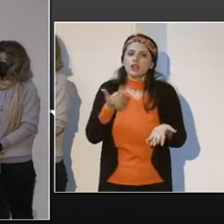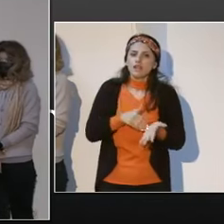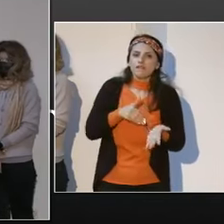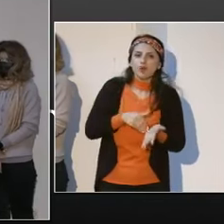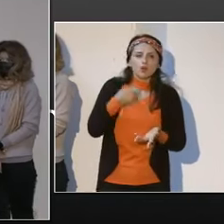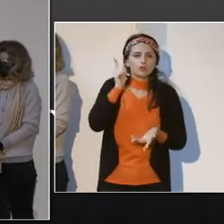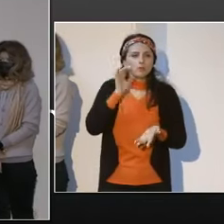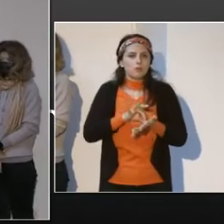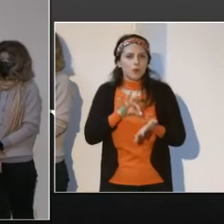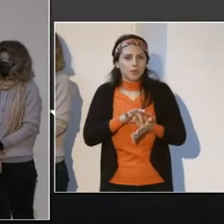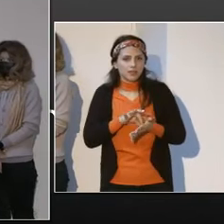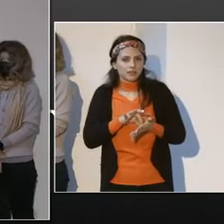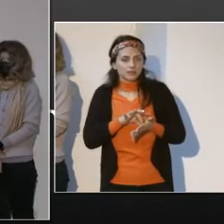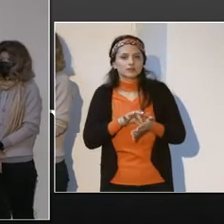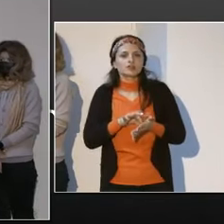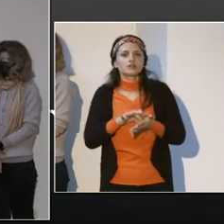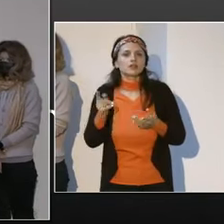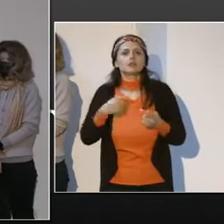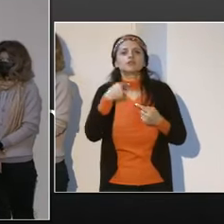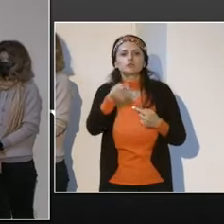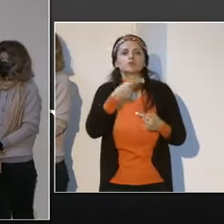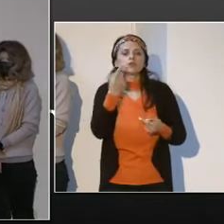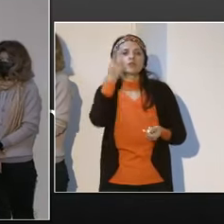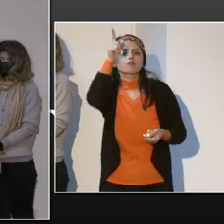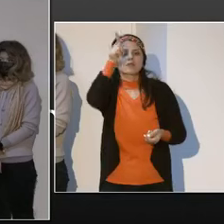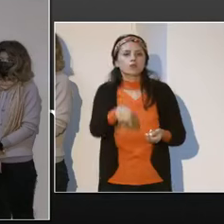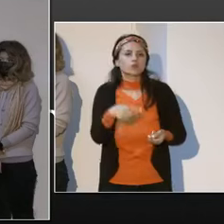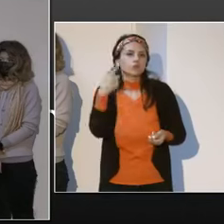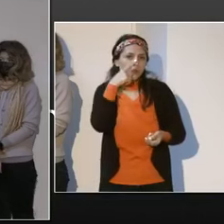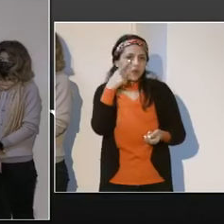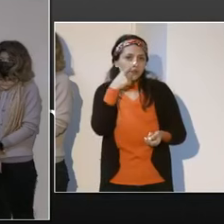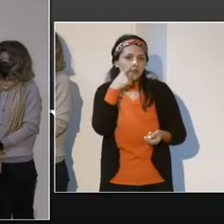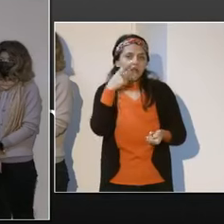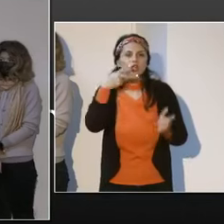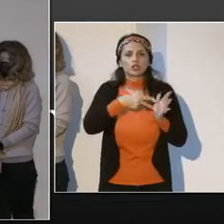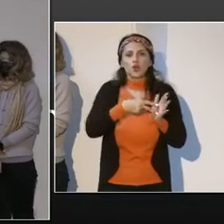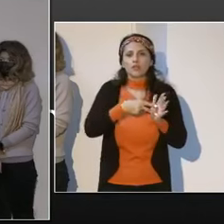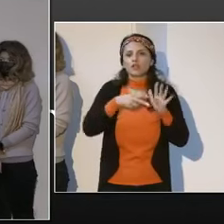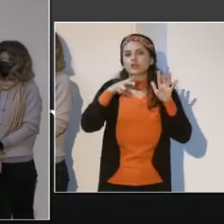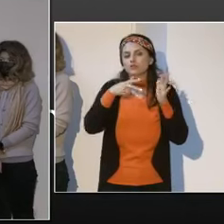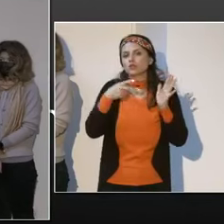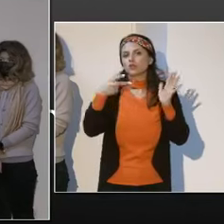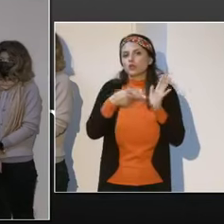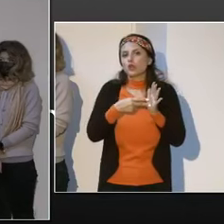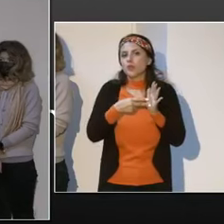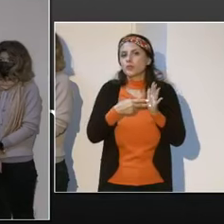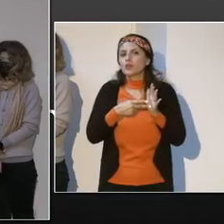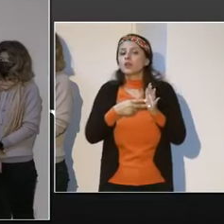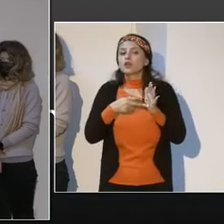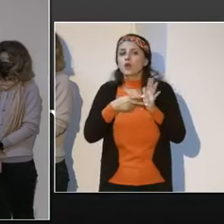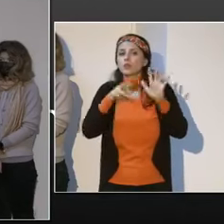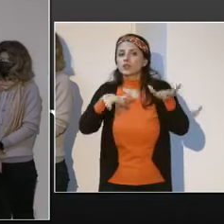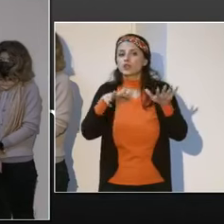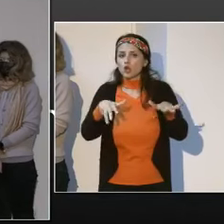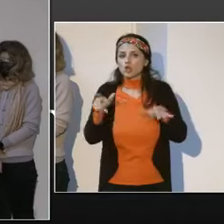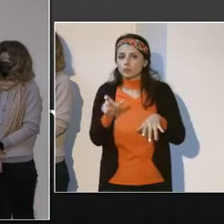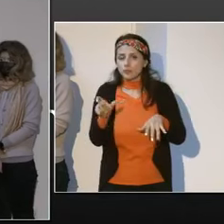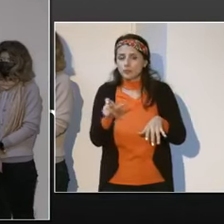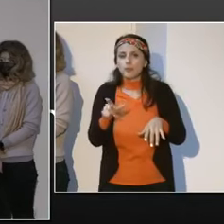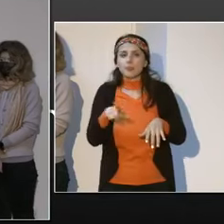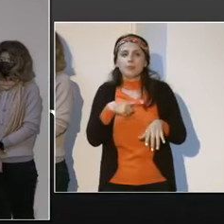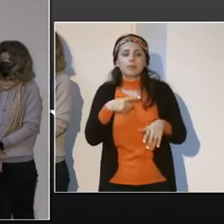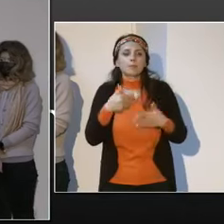obiectivele despre care vorbeam in luna noiembrie 2019 erau reglementarea serviciilor de